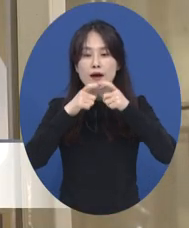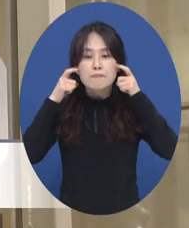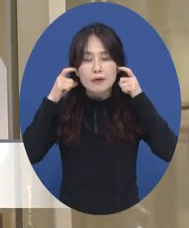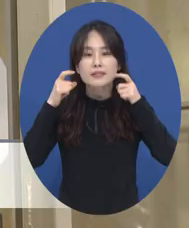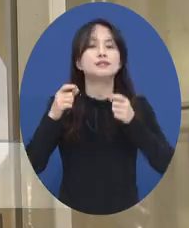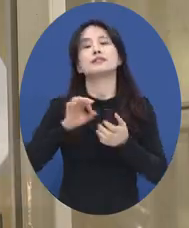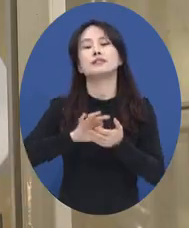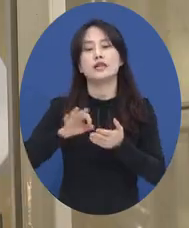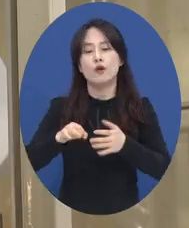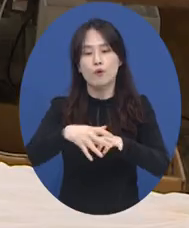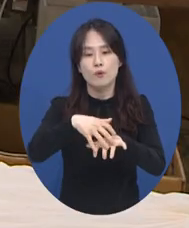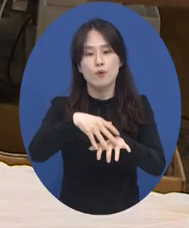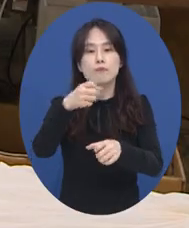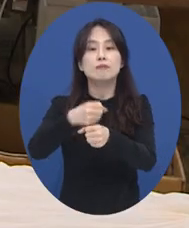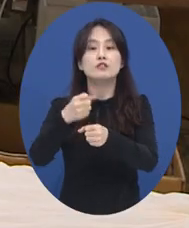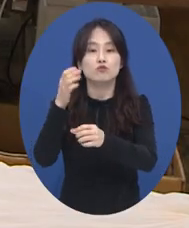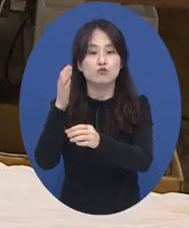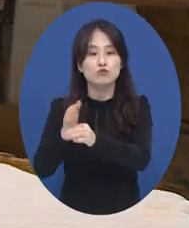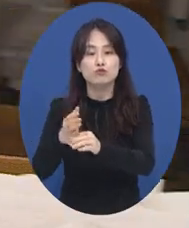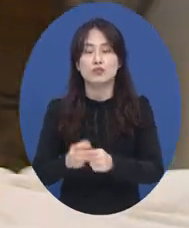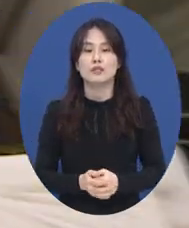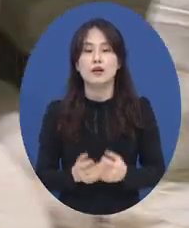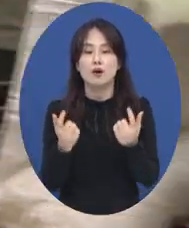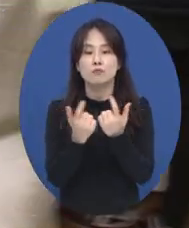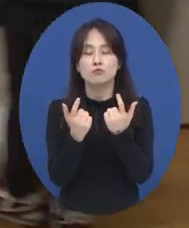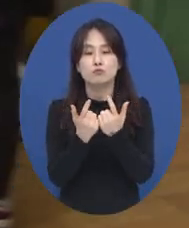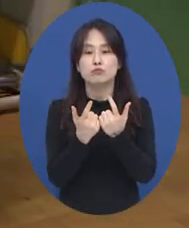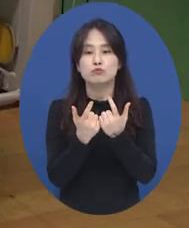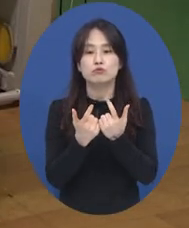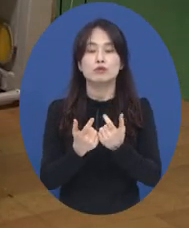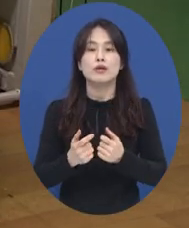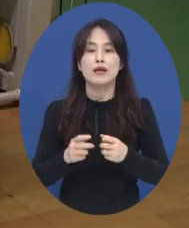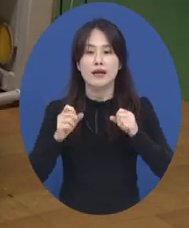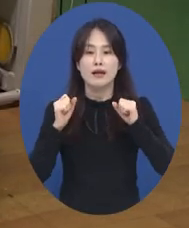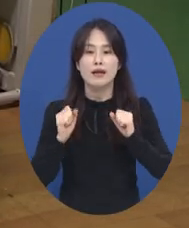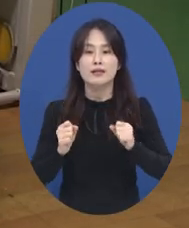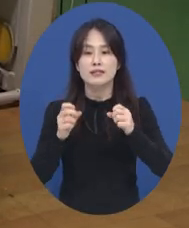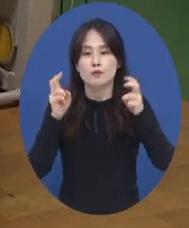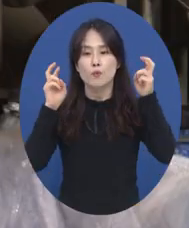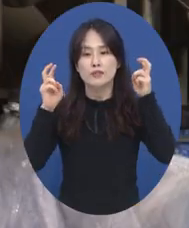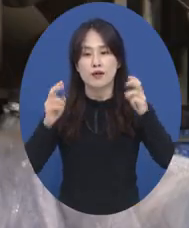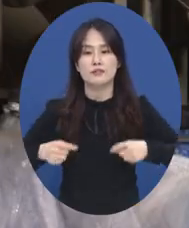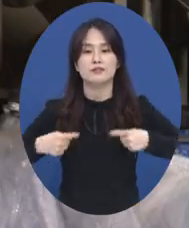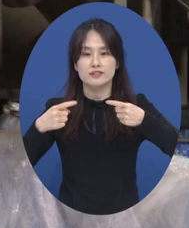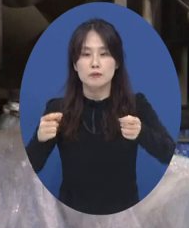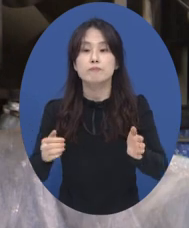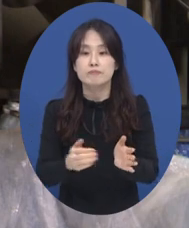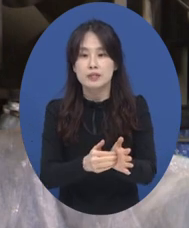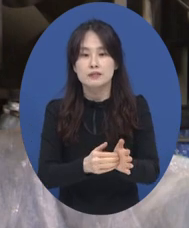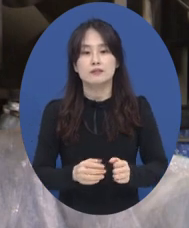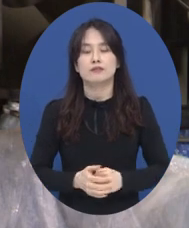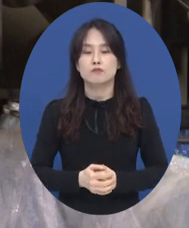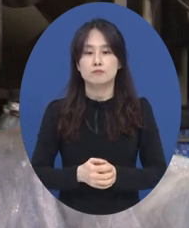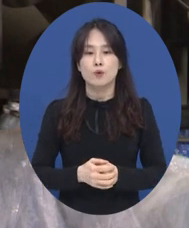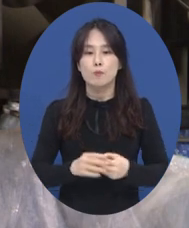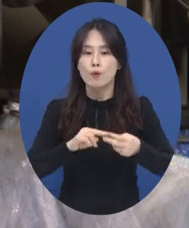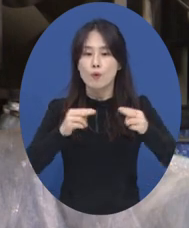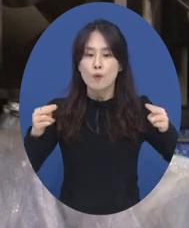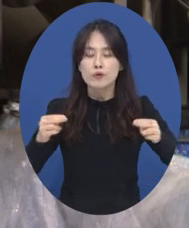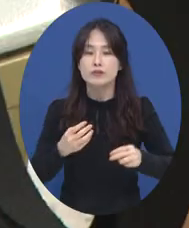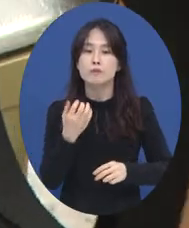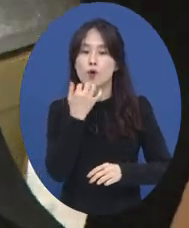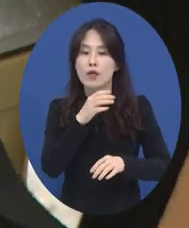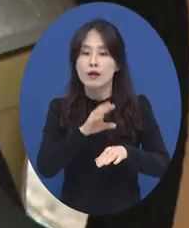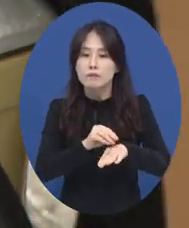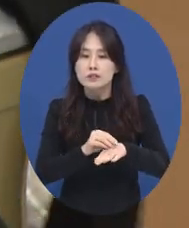원단을 생산합니다. 경기 북부 섬유기업들이 마스크 제작에 나선 겁니다. 원사, 편직, 염색,